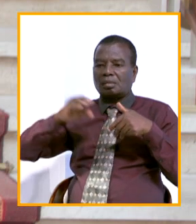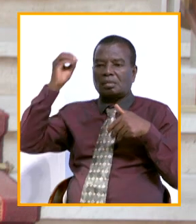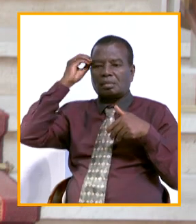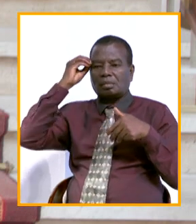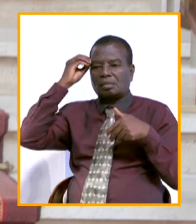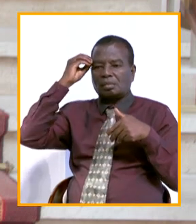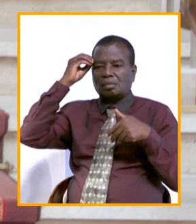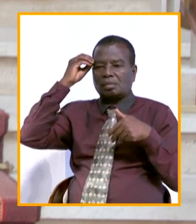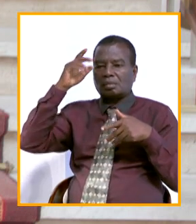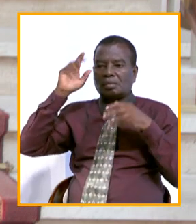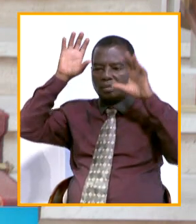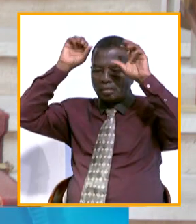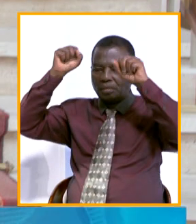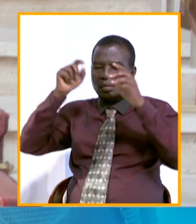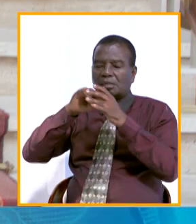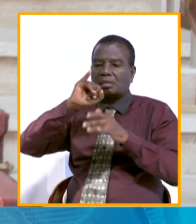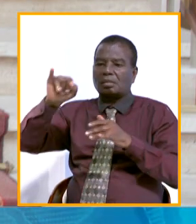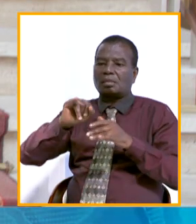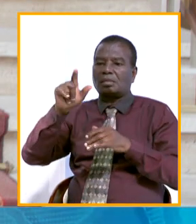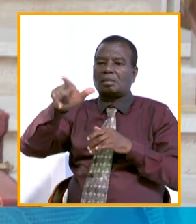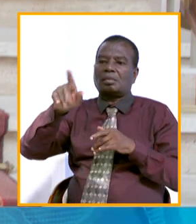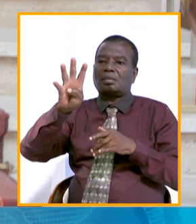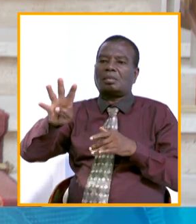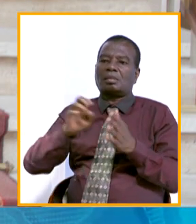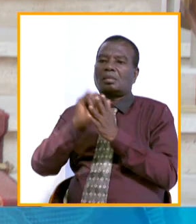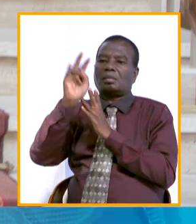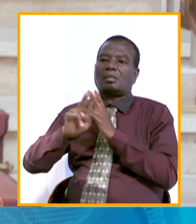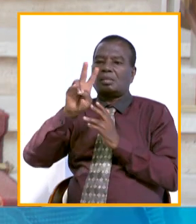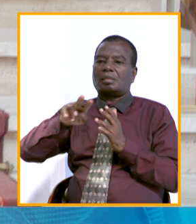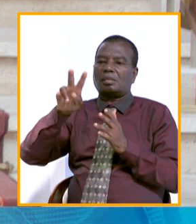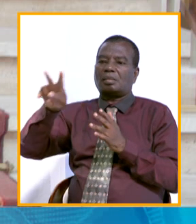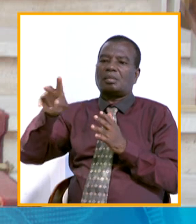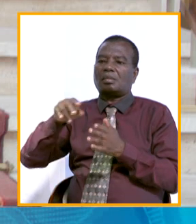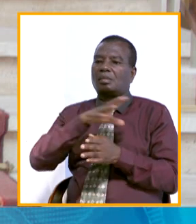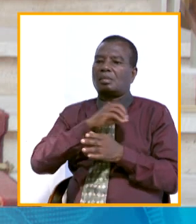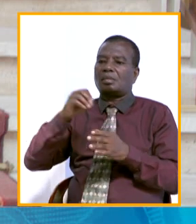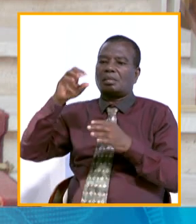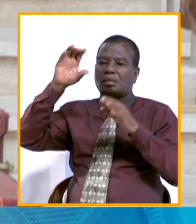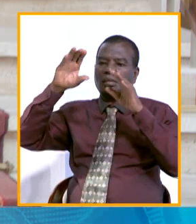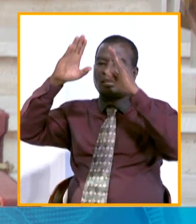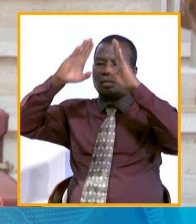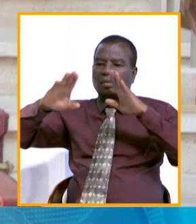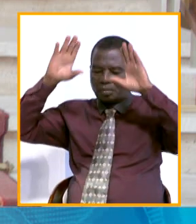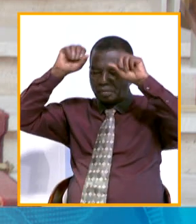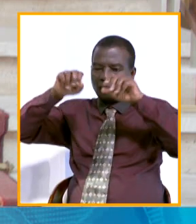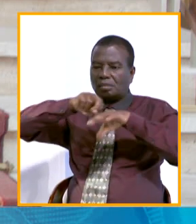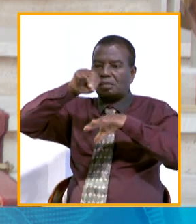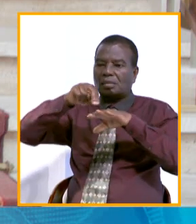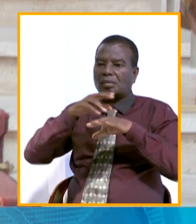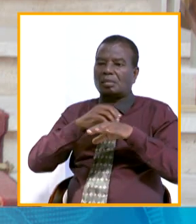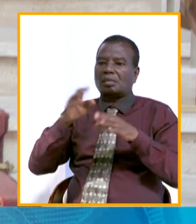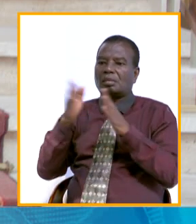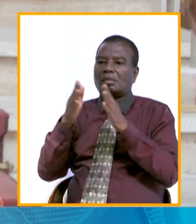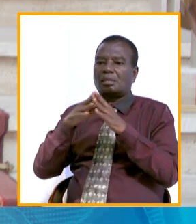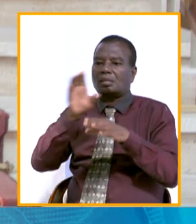Ouattara, a présidé ce jeudi 24 mars 2022 au palais de la présidence de la République une